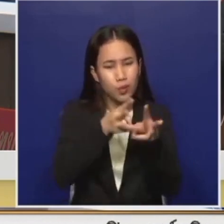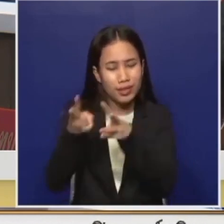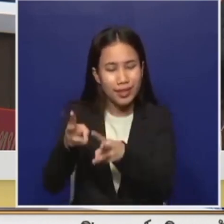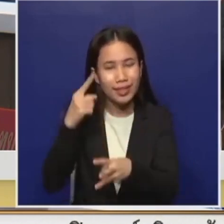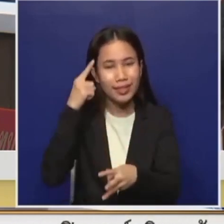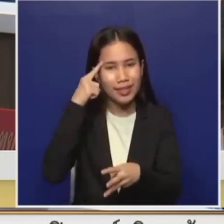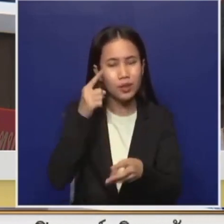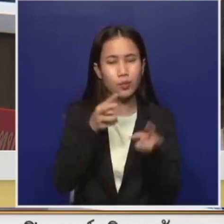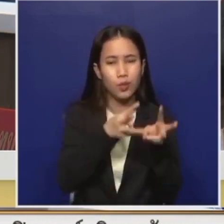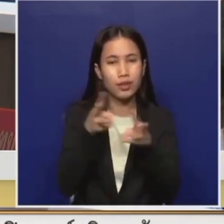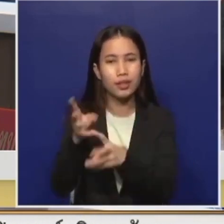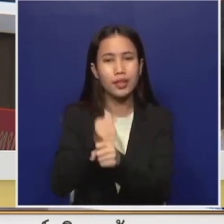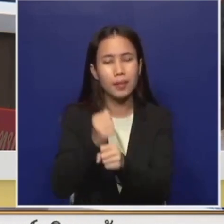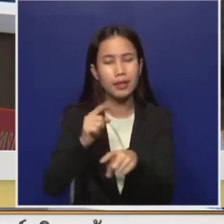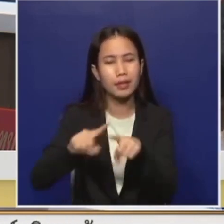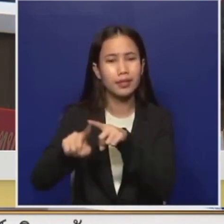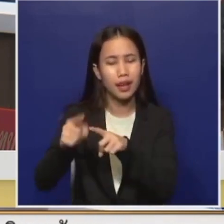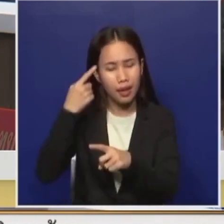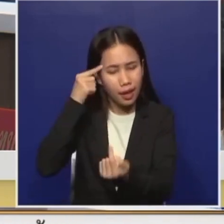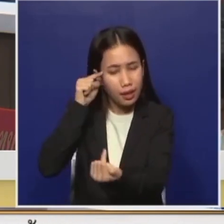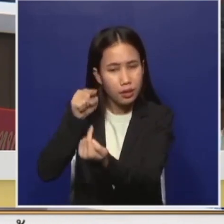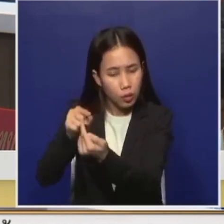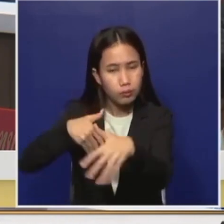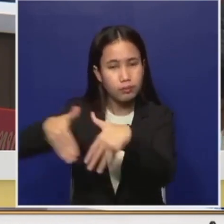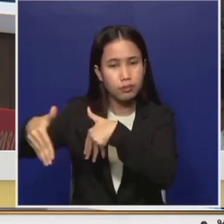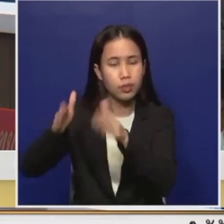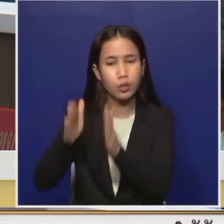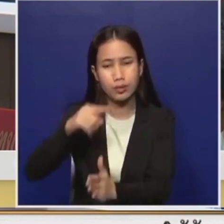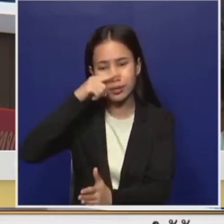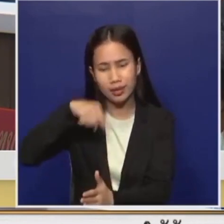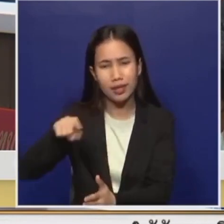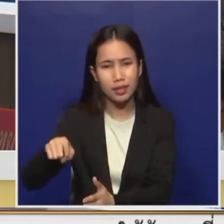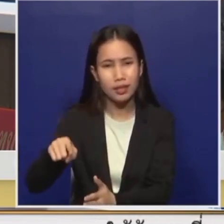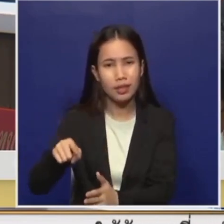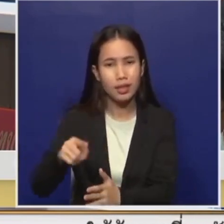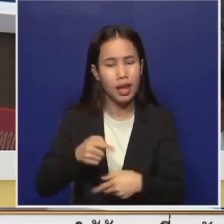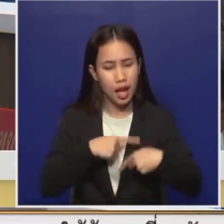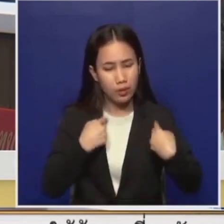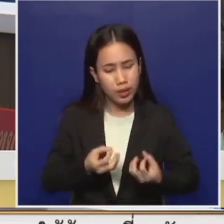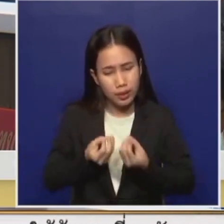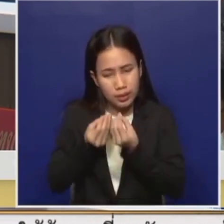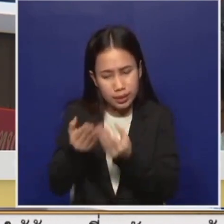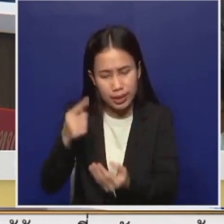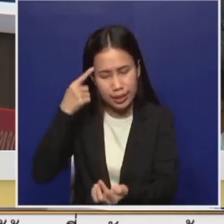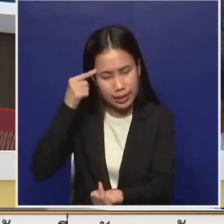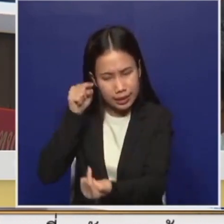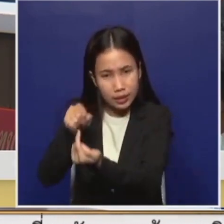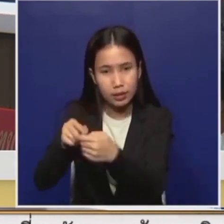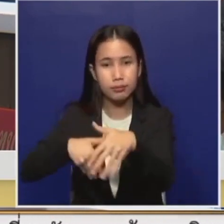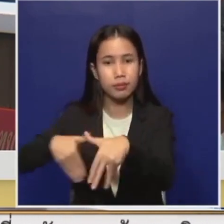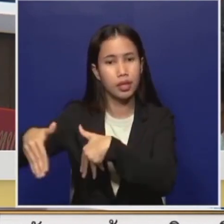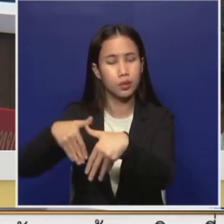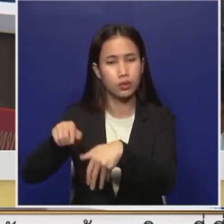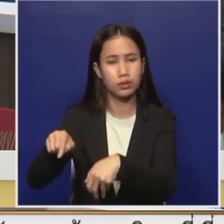องเห็นแกพน้ประชาชนมากข้นเอาความใส่ใจเอาใจใส่ใหกพนประชาชนให้มากขึ้น